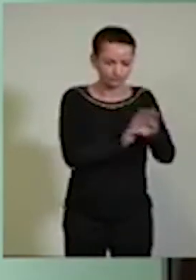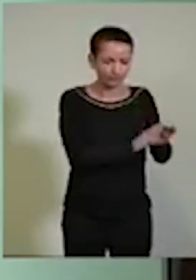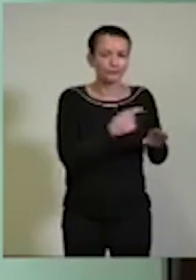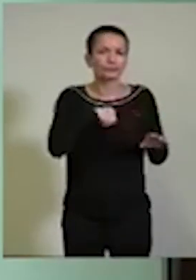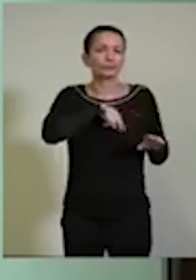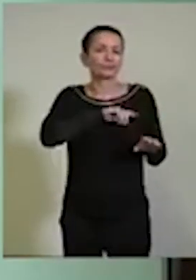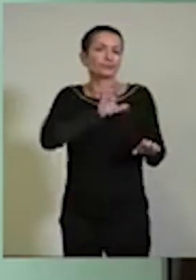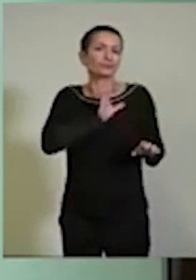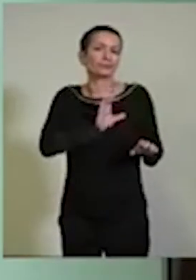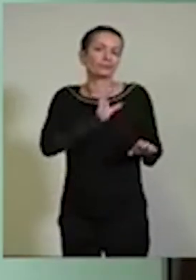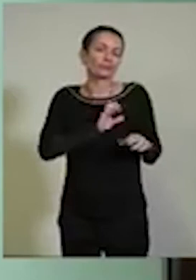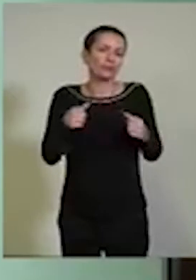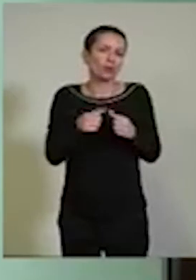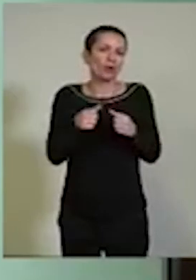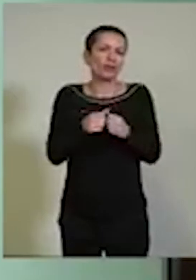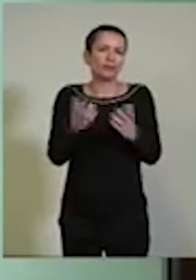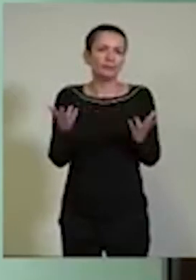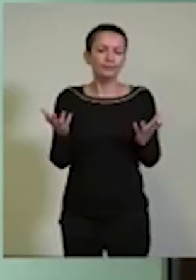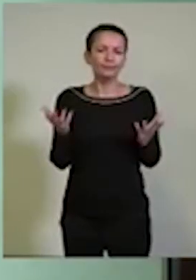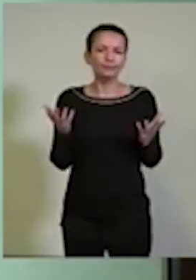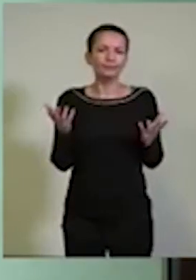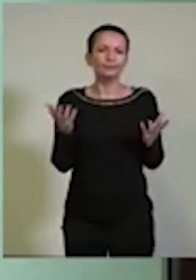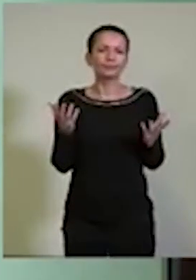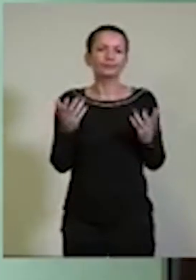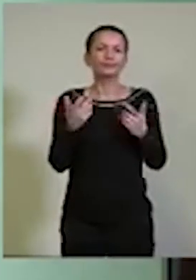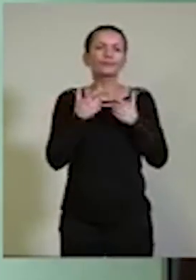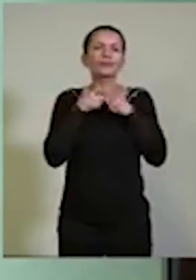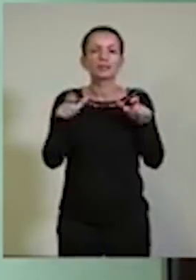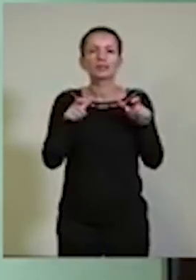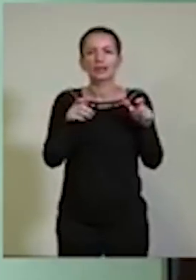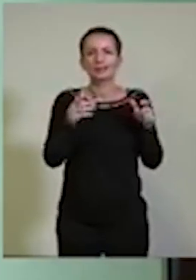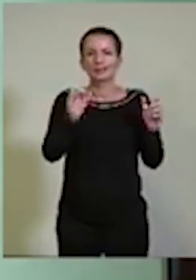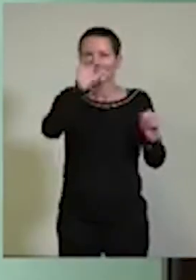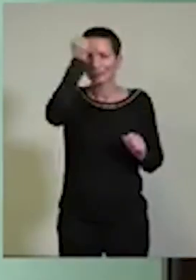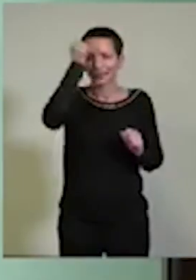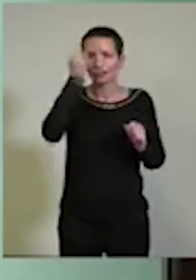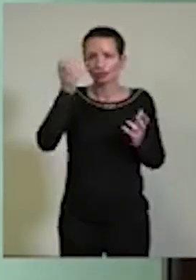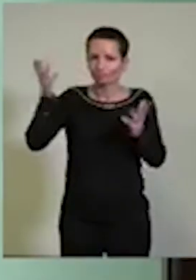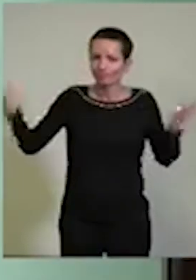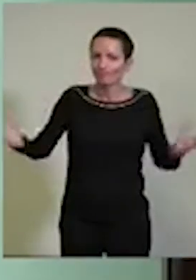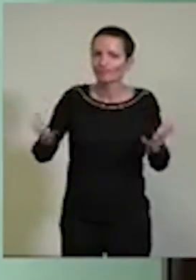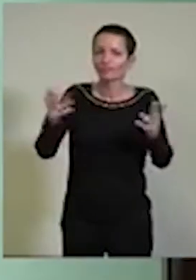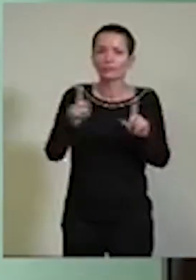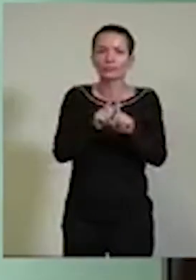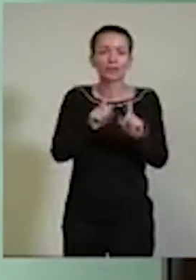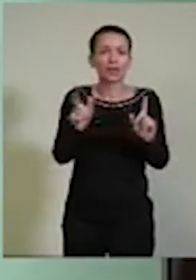essayer d'accentuer l'accès au stage et à l'alternance pour